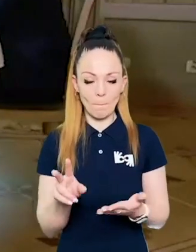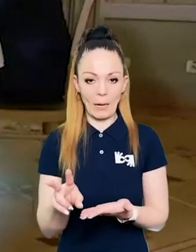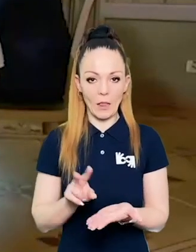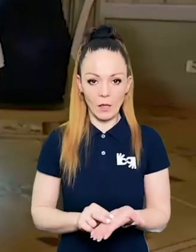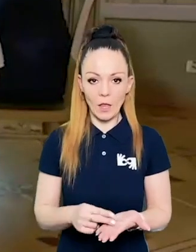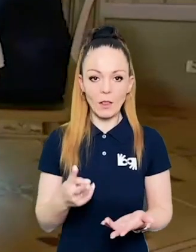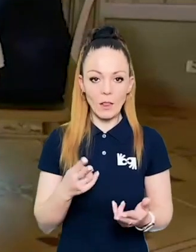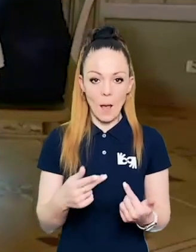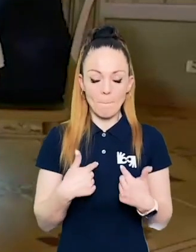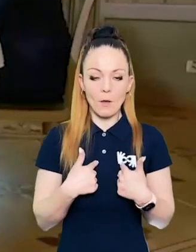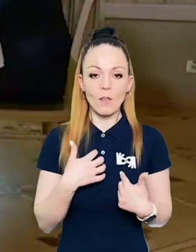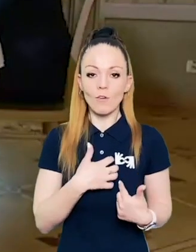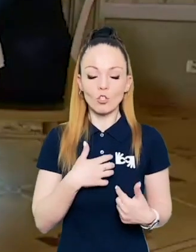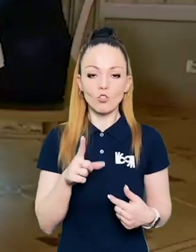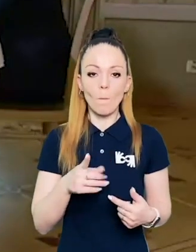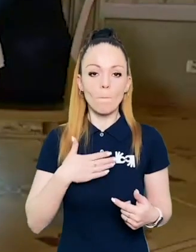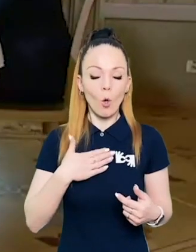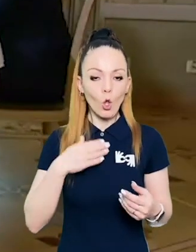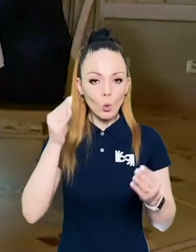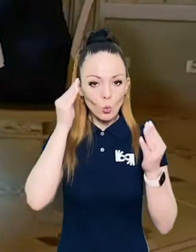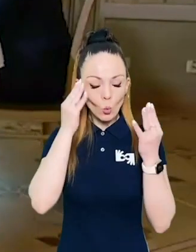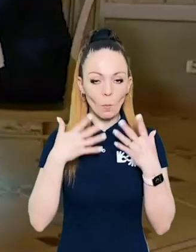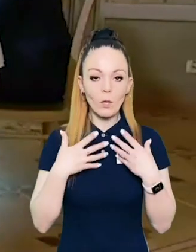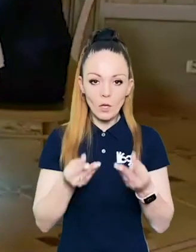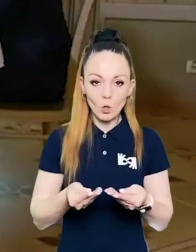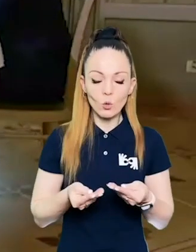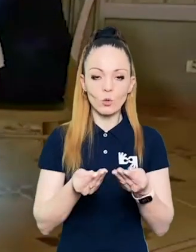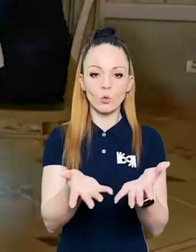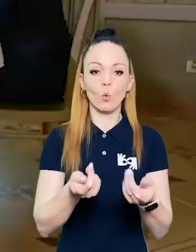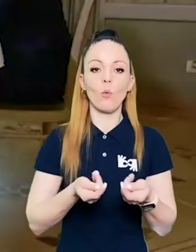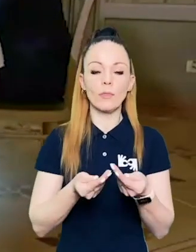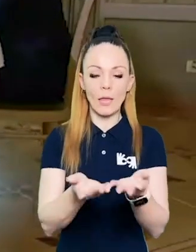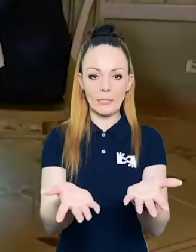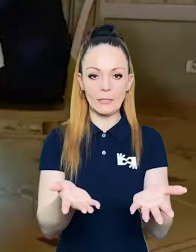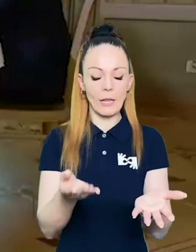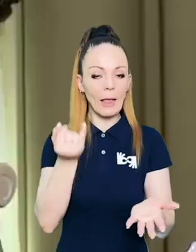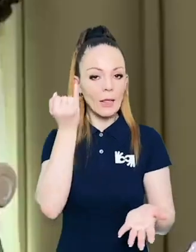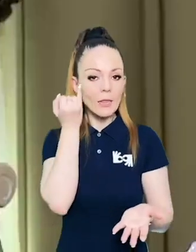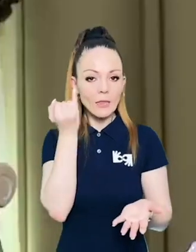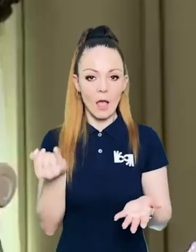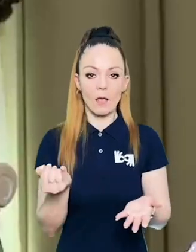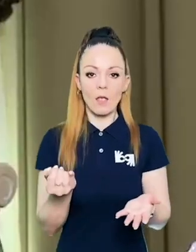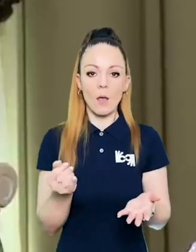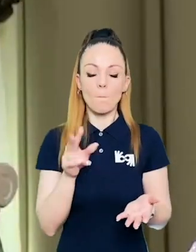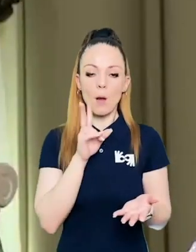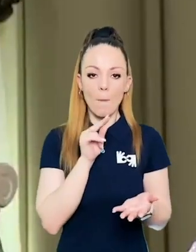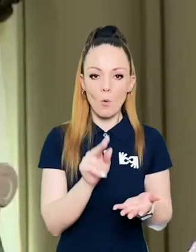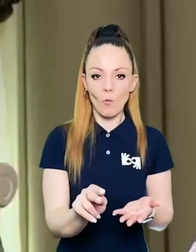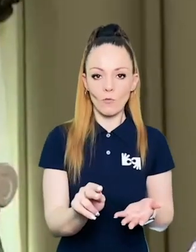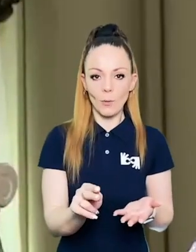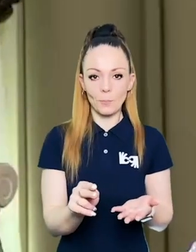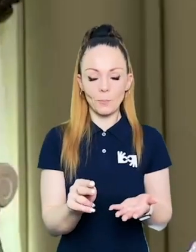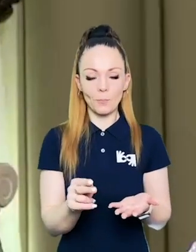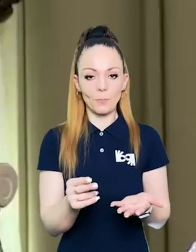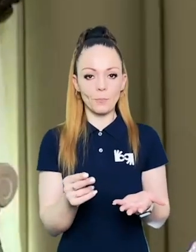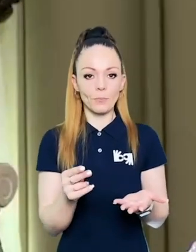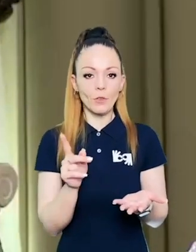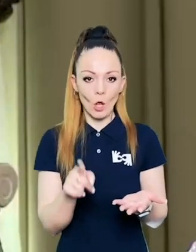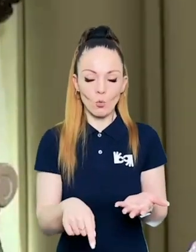іншими прикладами. Для мене важливо, щоб так мої думки були всі донесені. І ідея